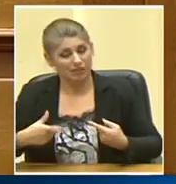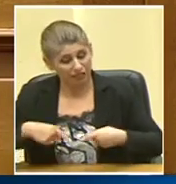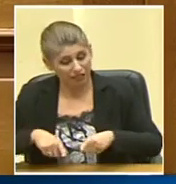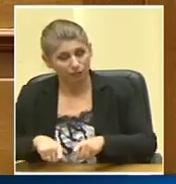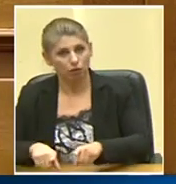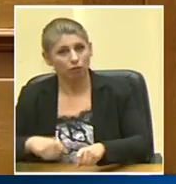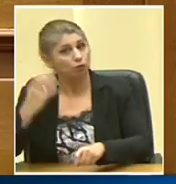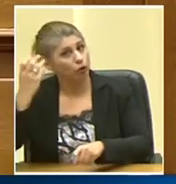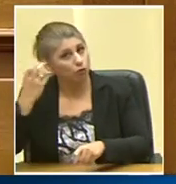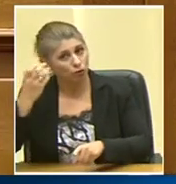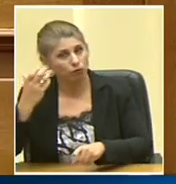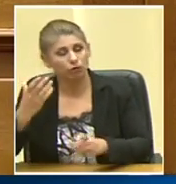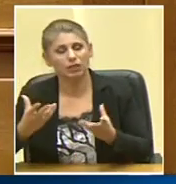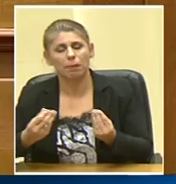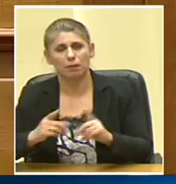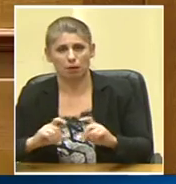ταυτόχρονα σοφότερους για πάρα πολλά.